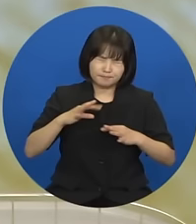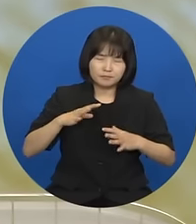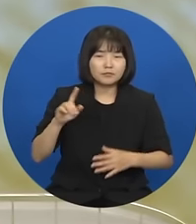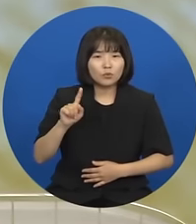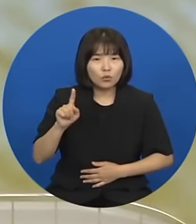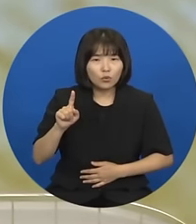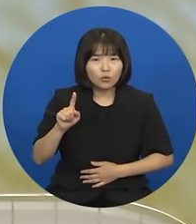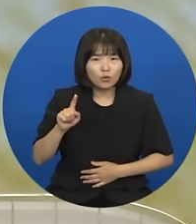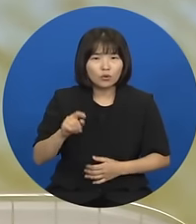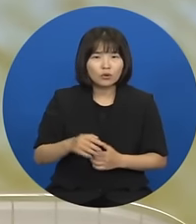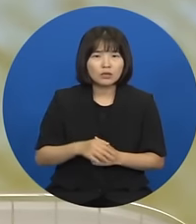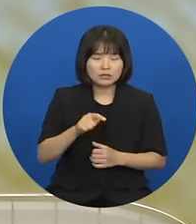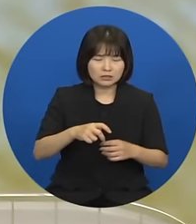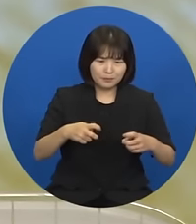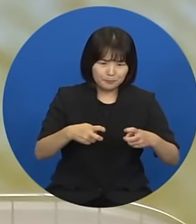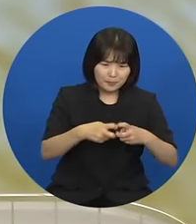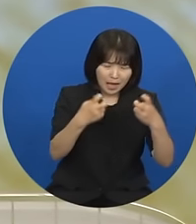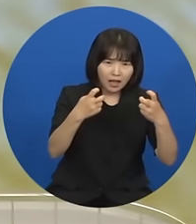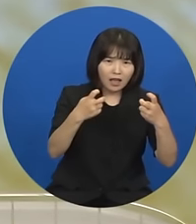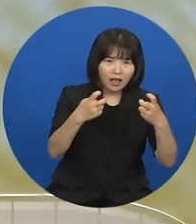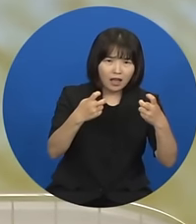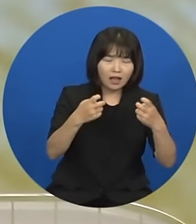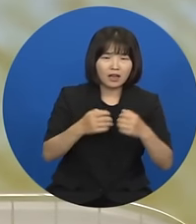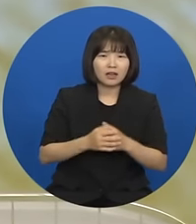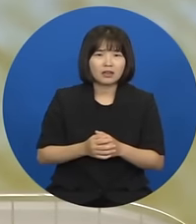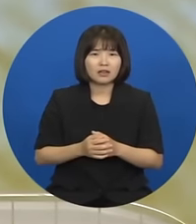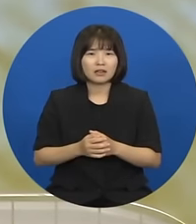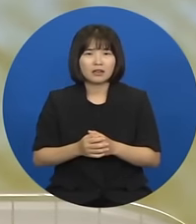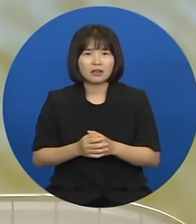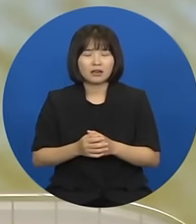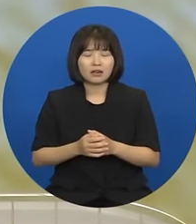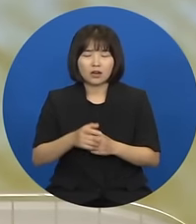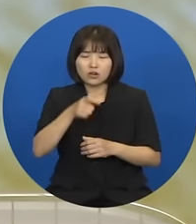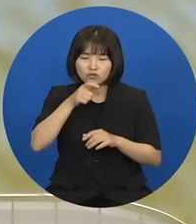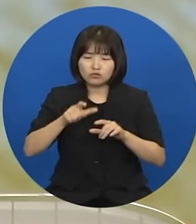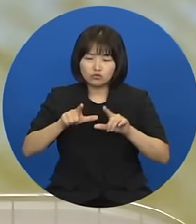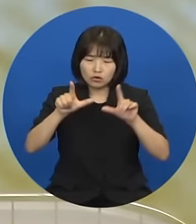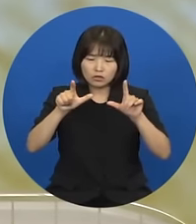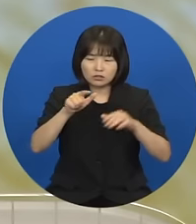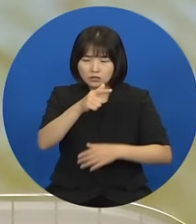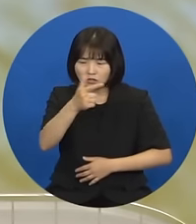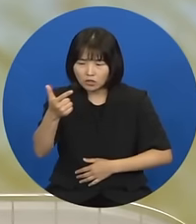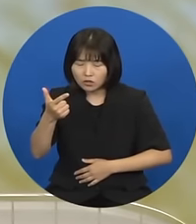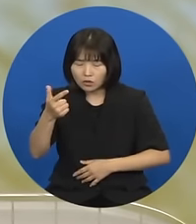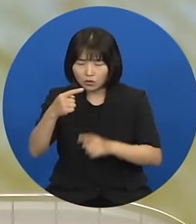그 사고는 저희 누님께서 수요일 저녁에 교회에